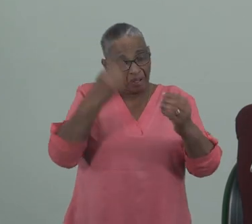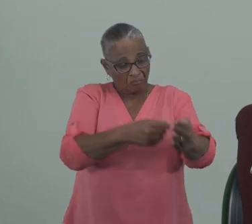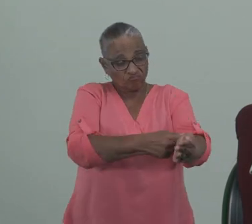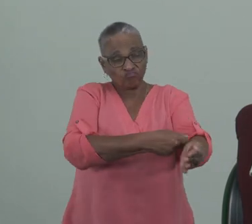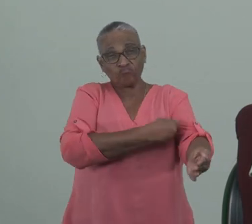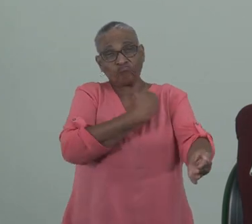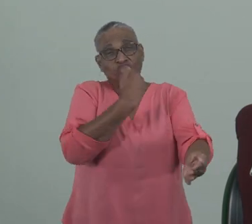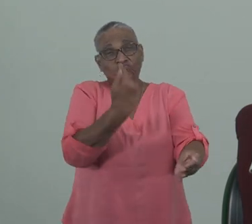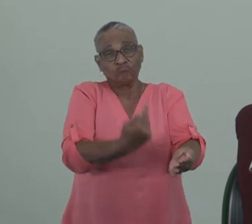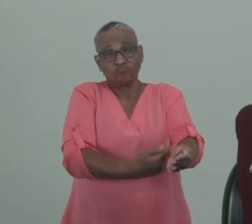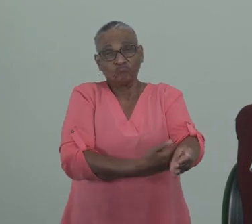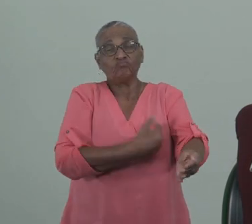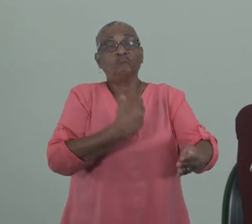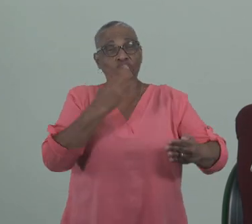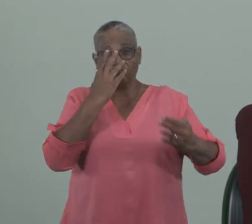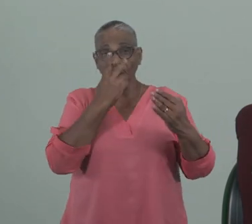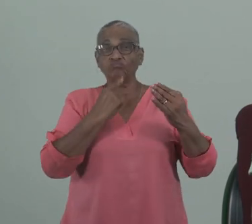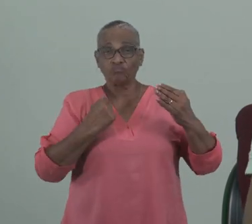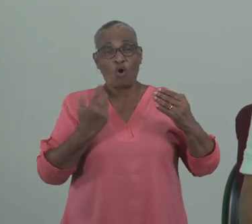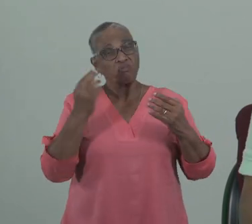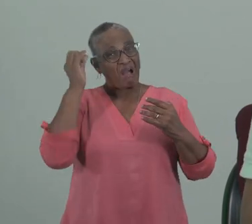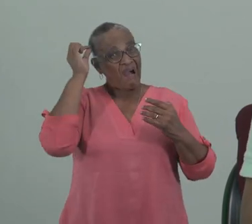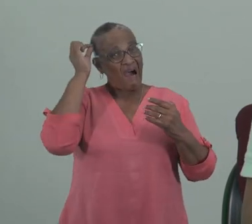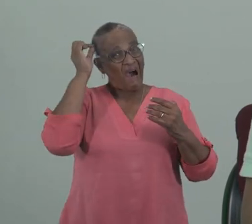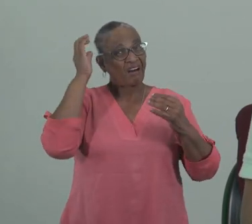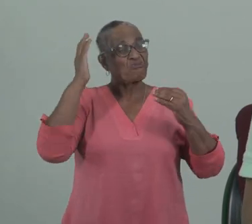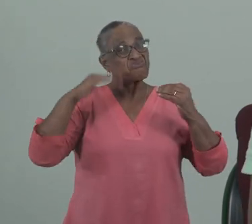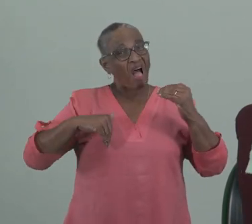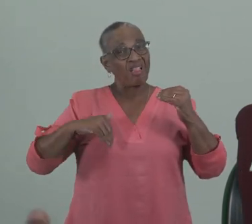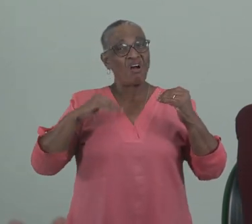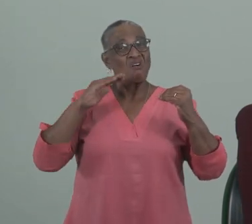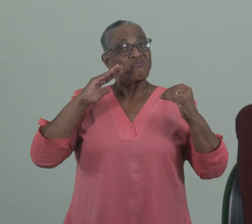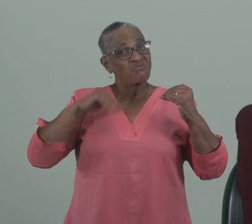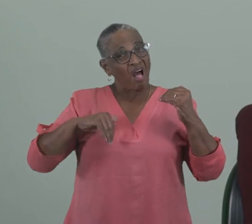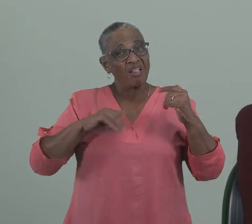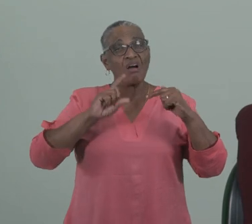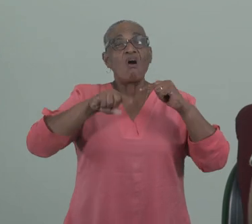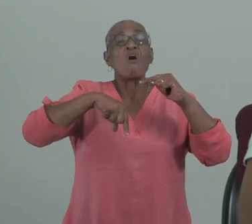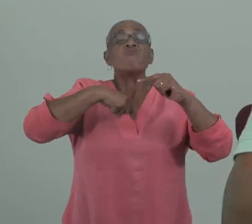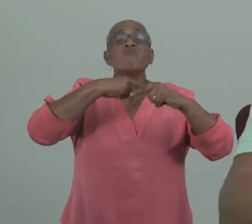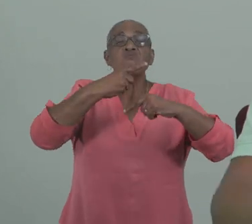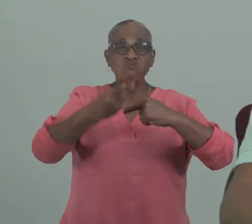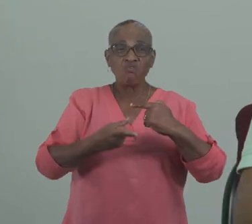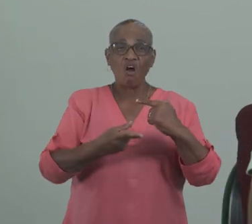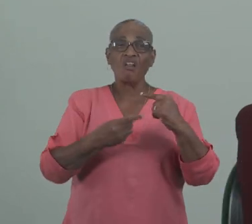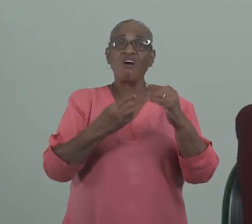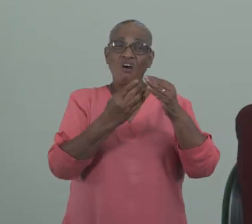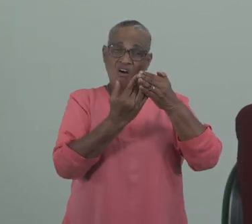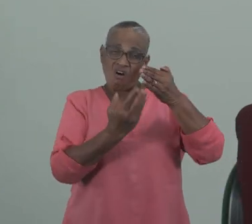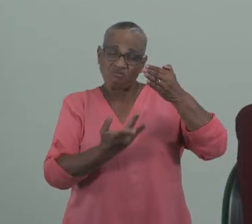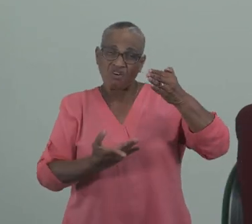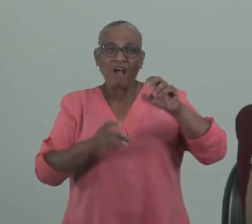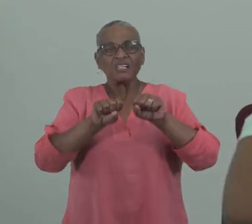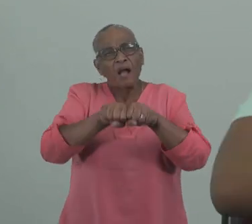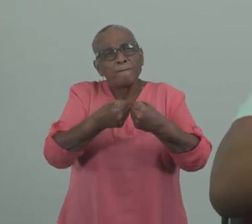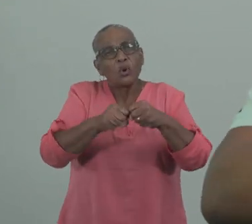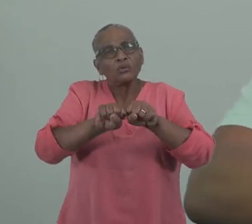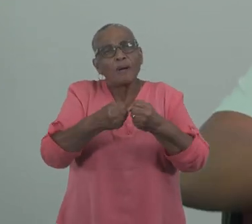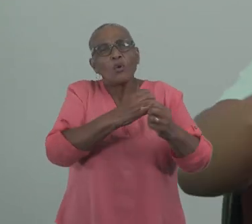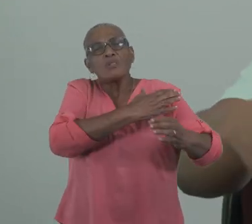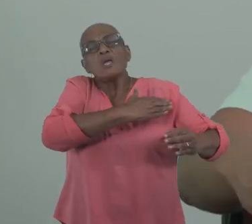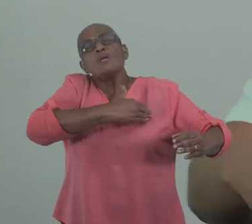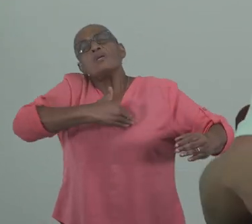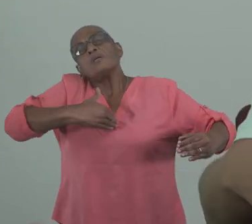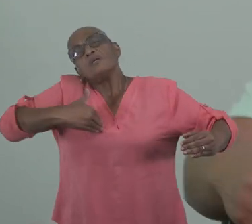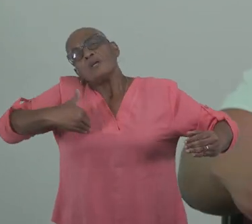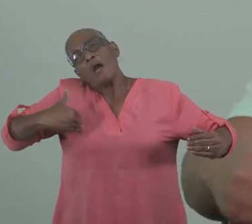nierproblemen met dialyse als gevolg. Een goed voorbeeld is ook een hartaanval. Is ook gewoon het gevolg van vaatbeschadigingen. En die vaatbeschadigingen zijn